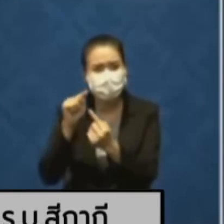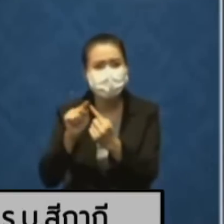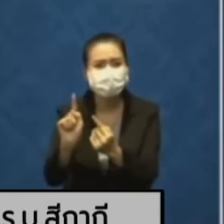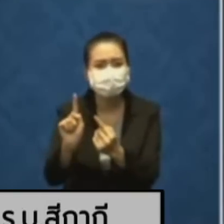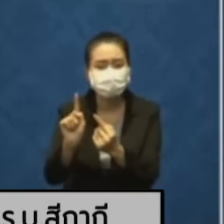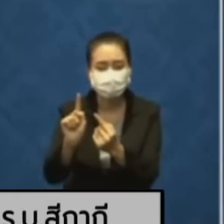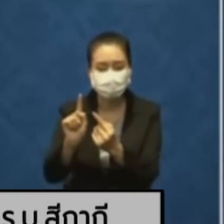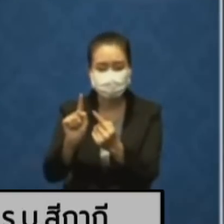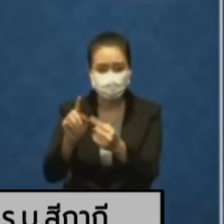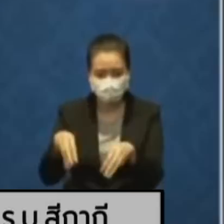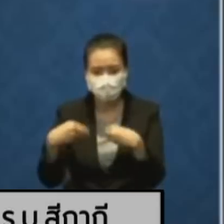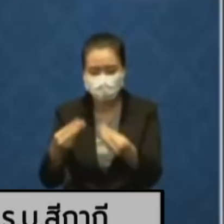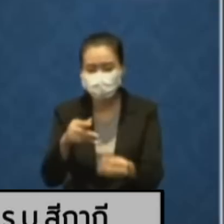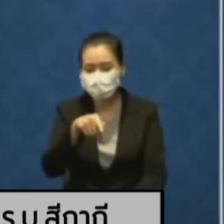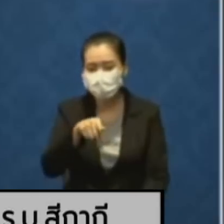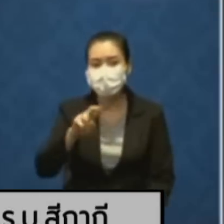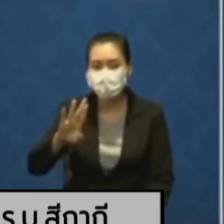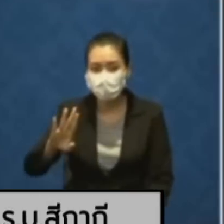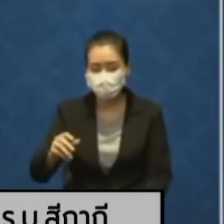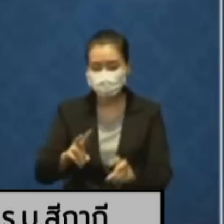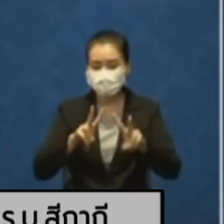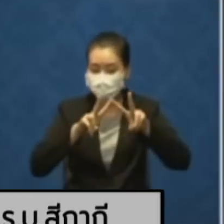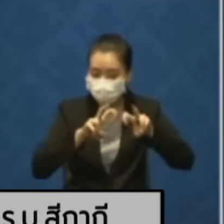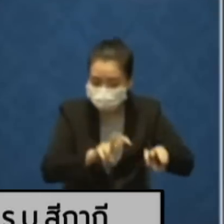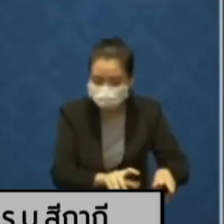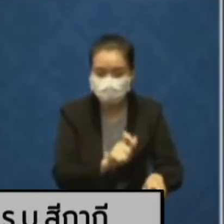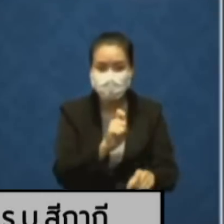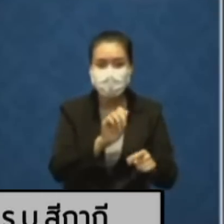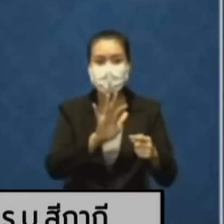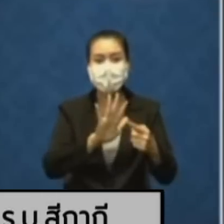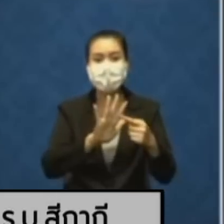จะซื้อไปสู่ ร่างพร บร.การสอบ สูปกริยาฮ